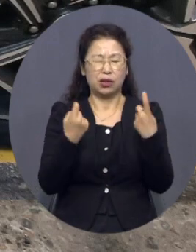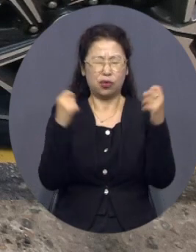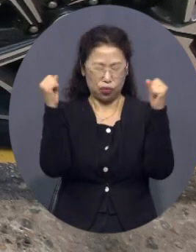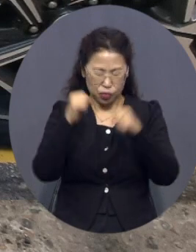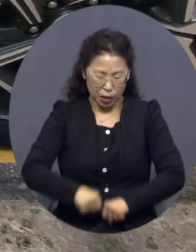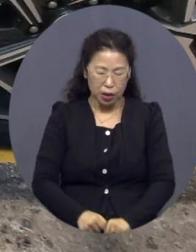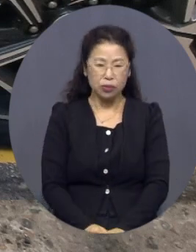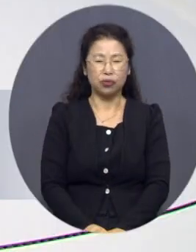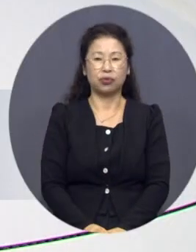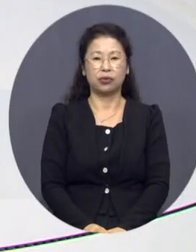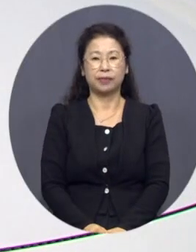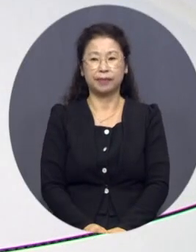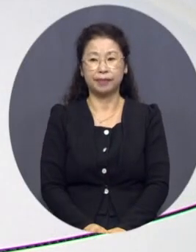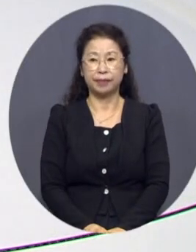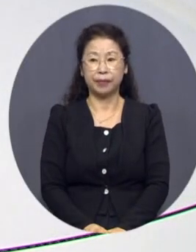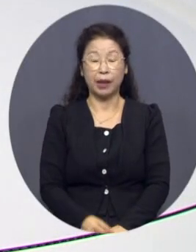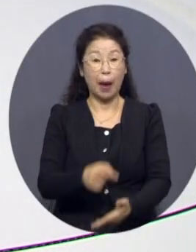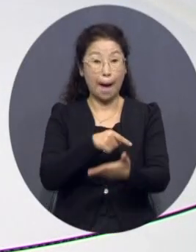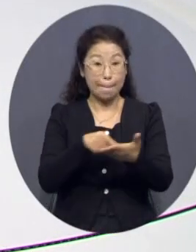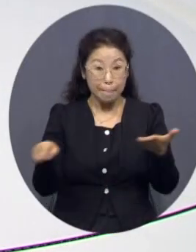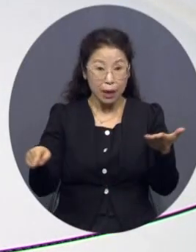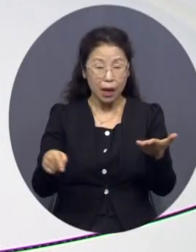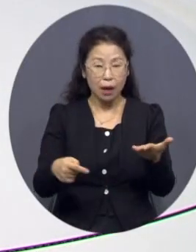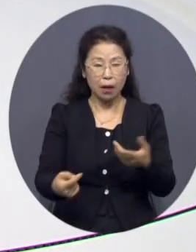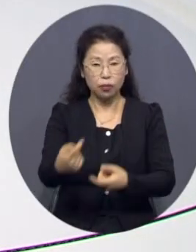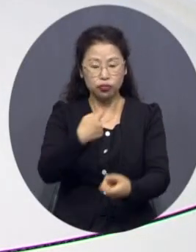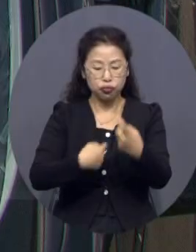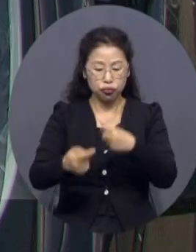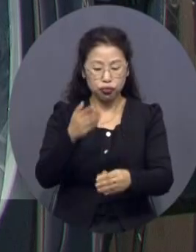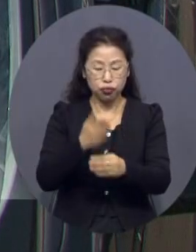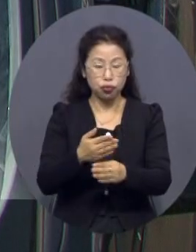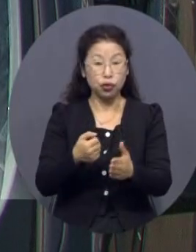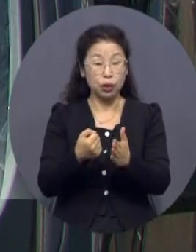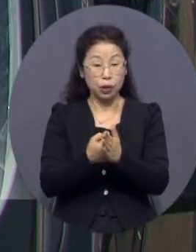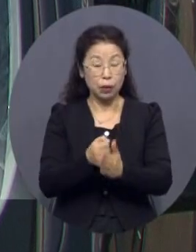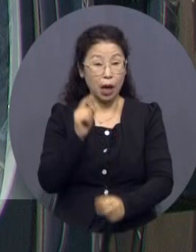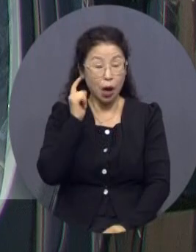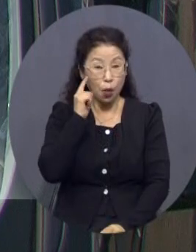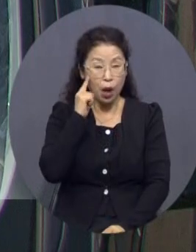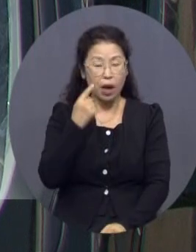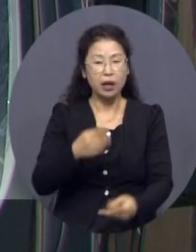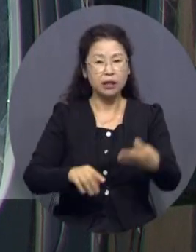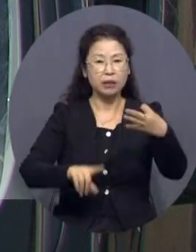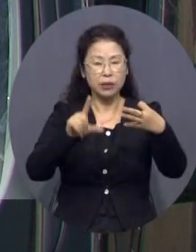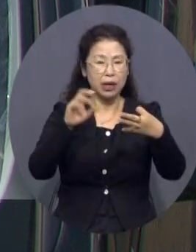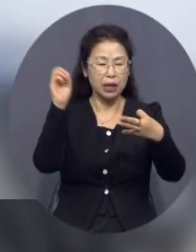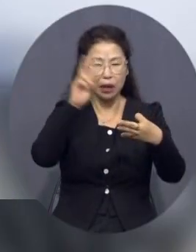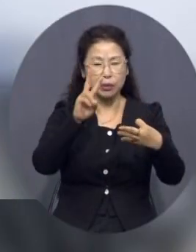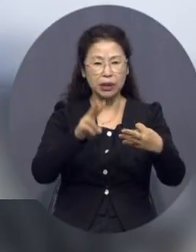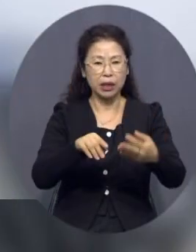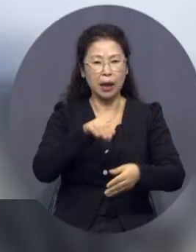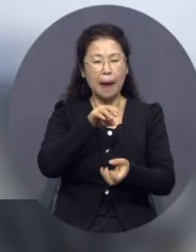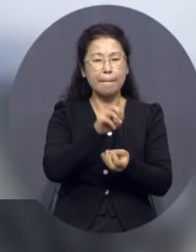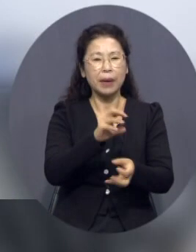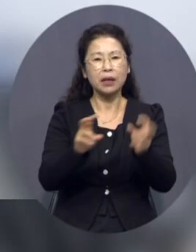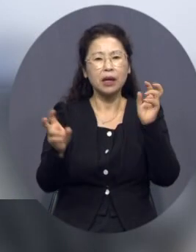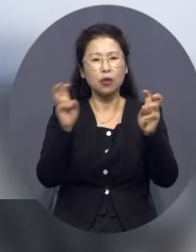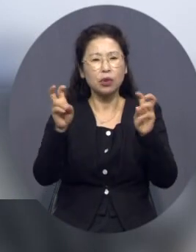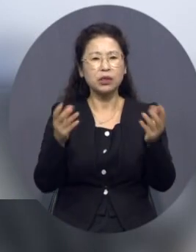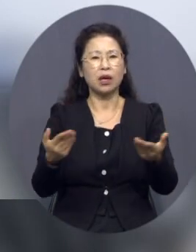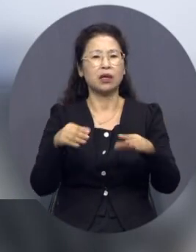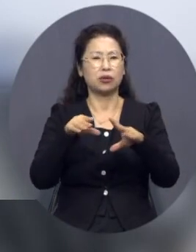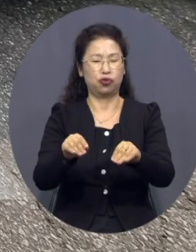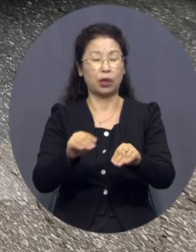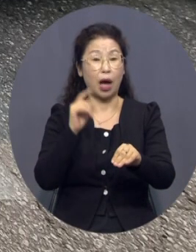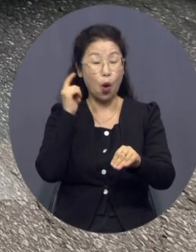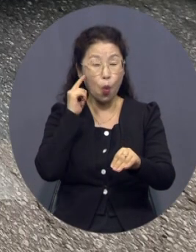다 망쳤고. 피해 사례가 잇따르는 이유는 탁송업체가 지난 14일 갑자기 업무를 중단했기 때문.